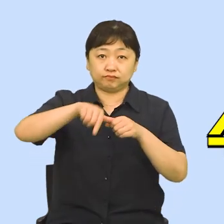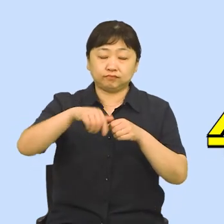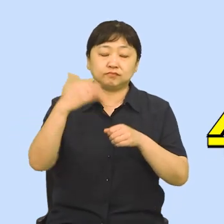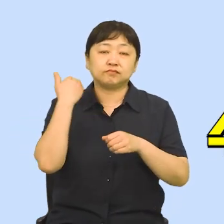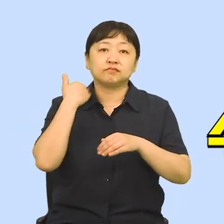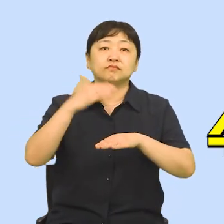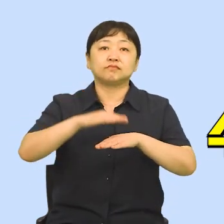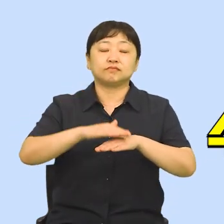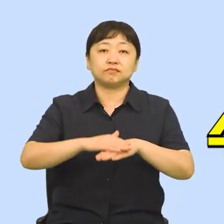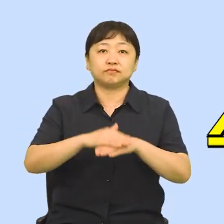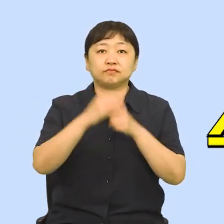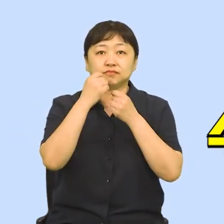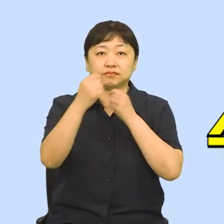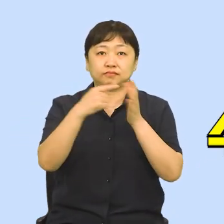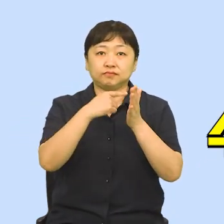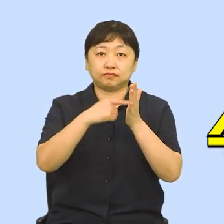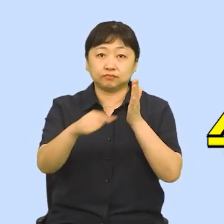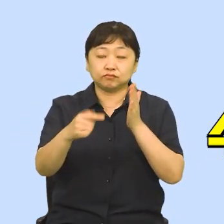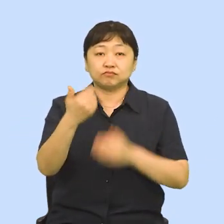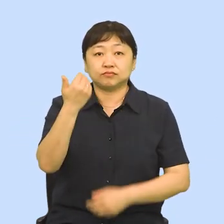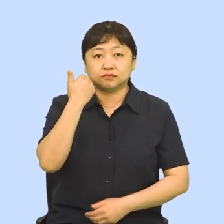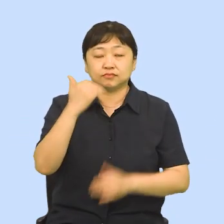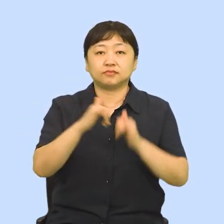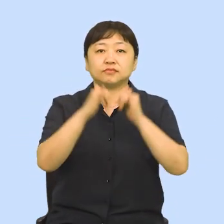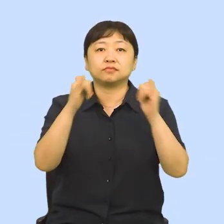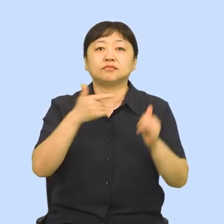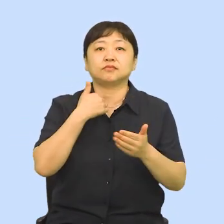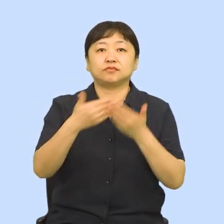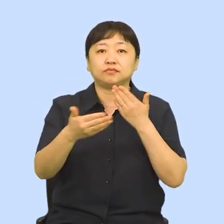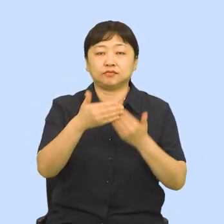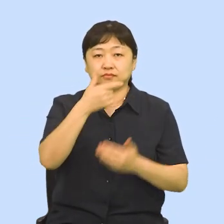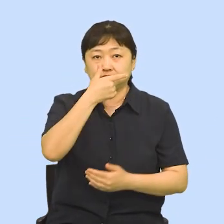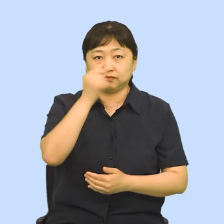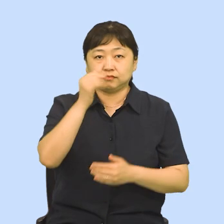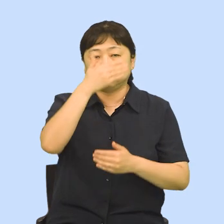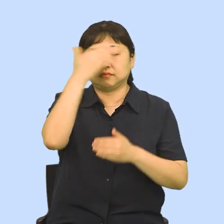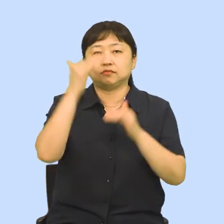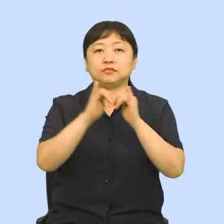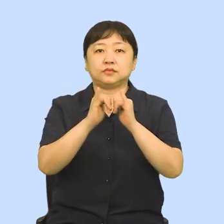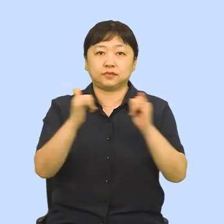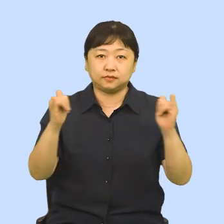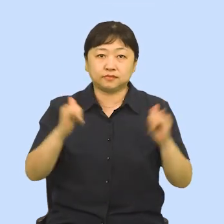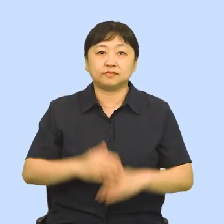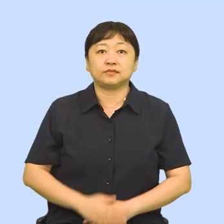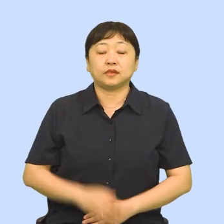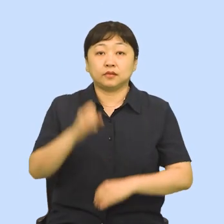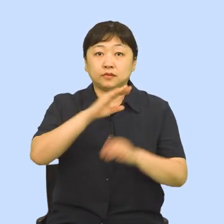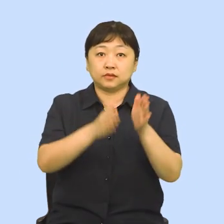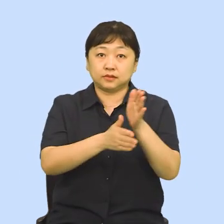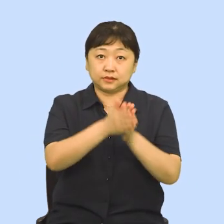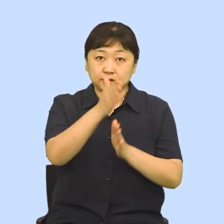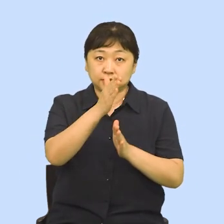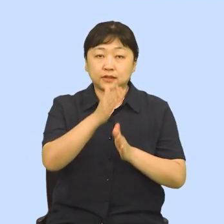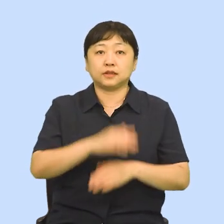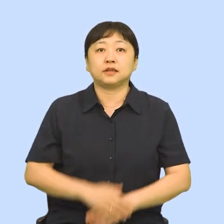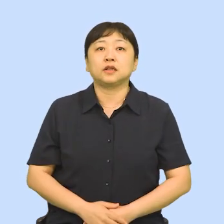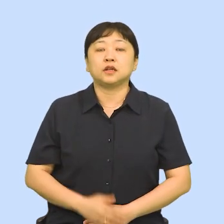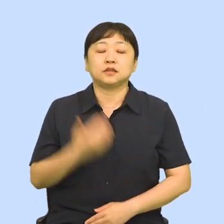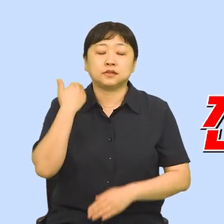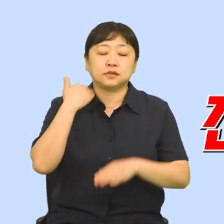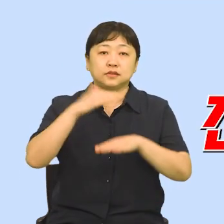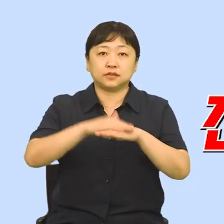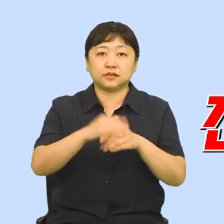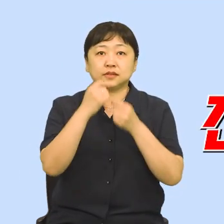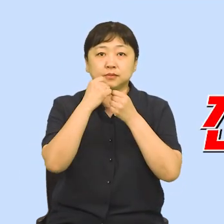수도권을 때 벌어지고 있는 전세 사기는 사회 경험이 부족한 청년을 노리는 경우가 많은데요. 광명 씨가 주거 불안을